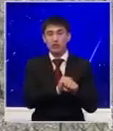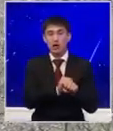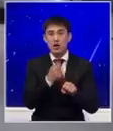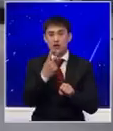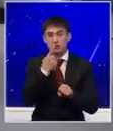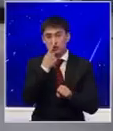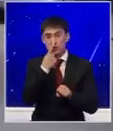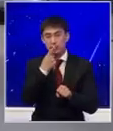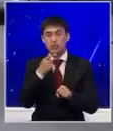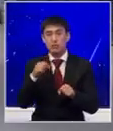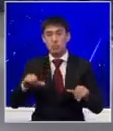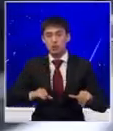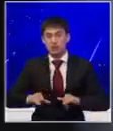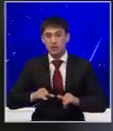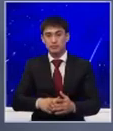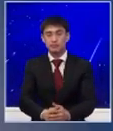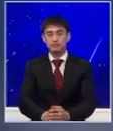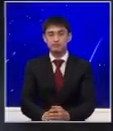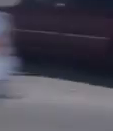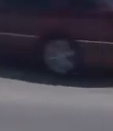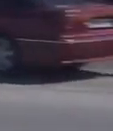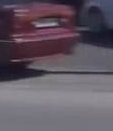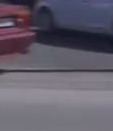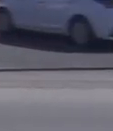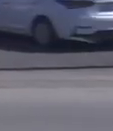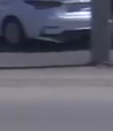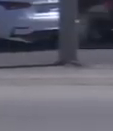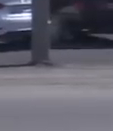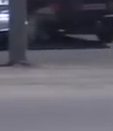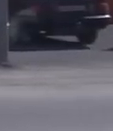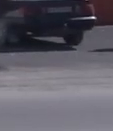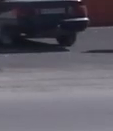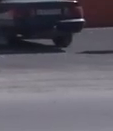2 шагах от базара. Эльвира Ликерова, Надир Хамзин, телеканал ЖТСУ, Талдыкурган.